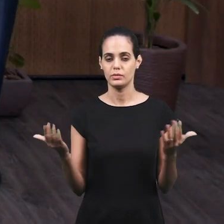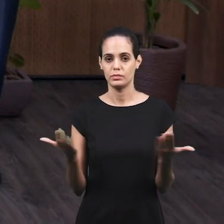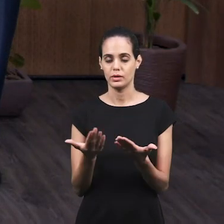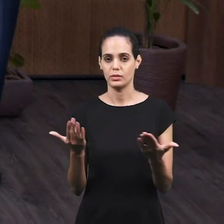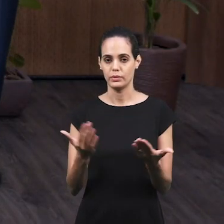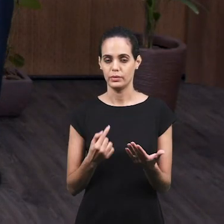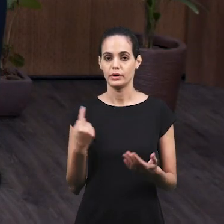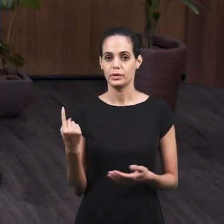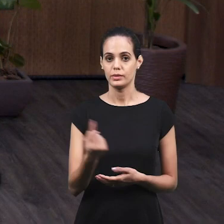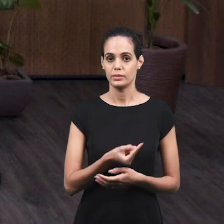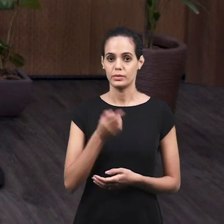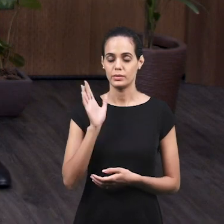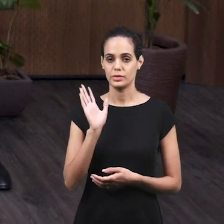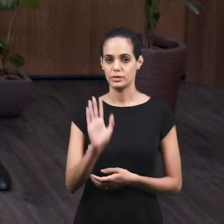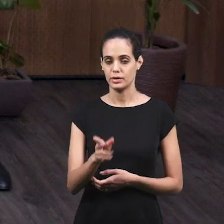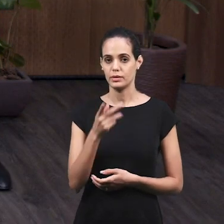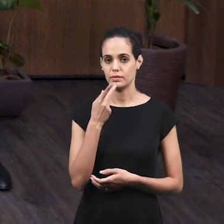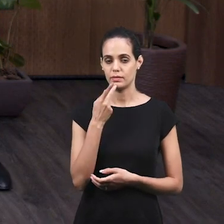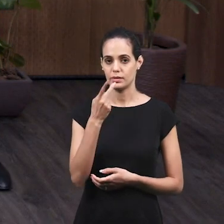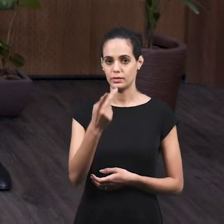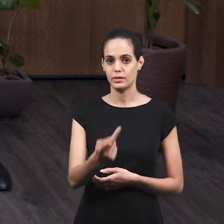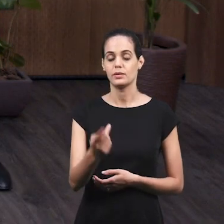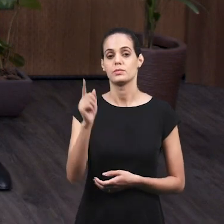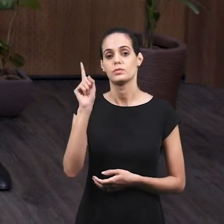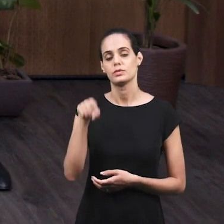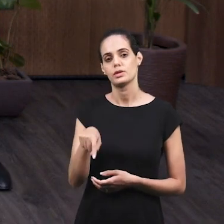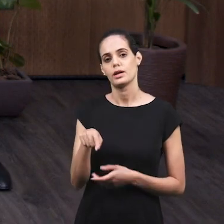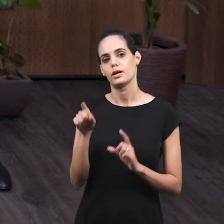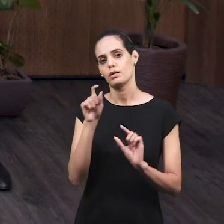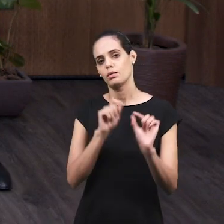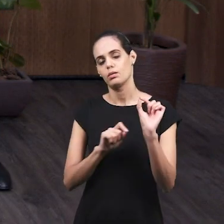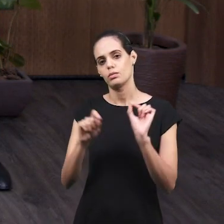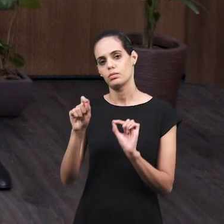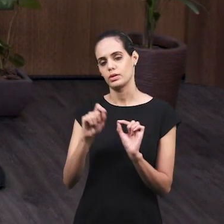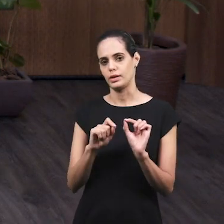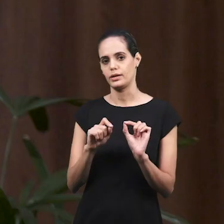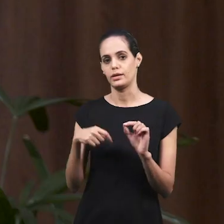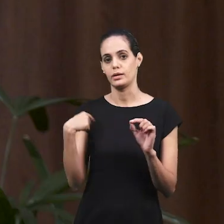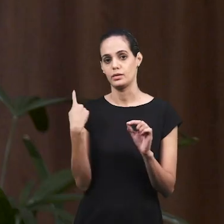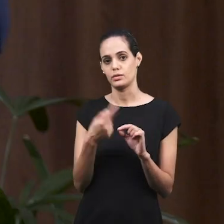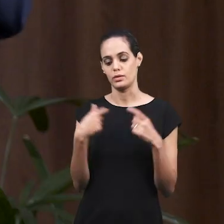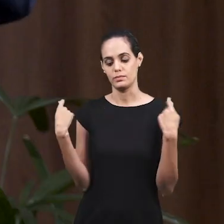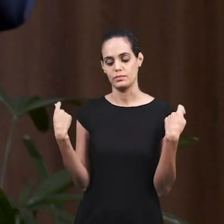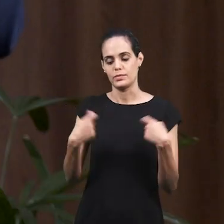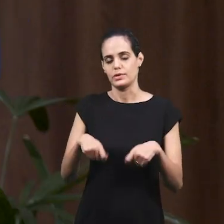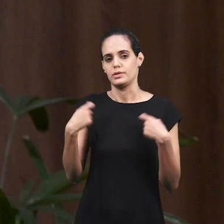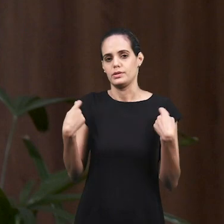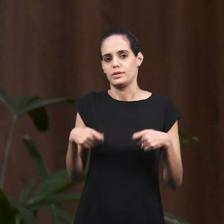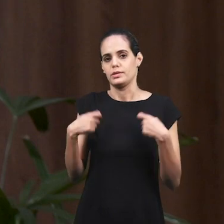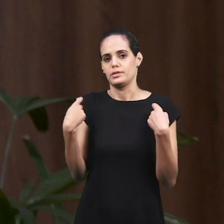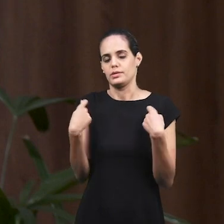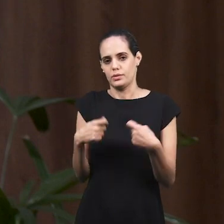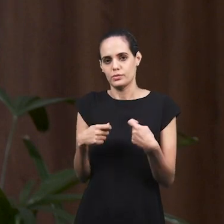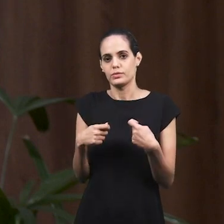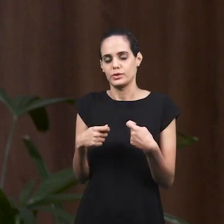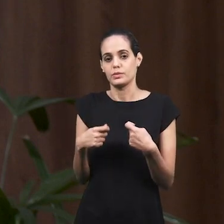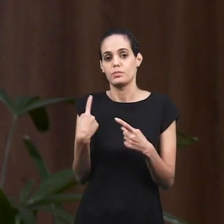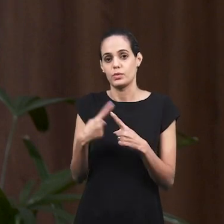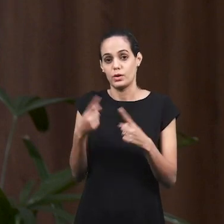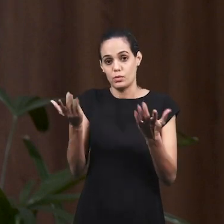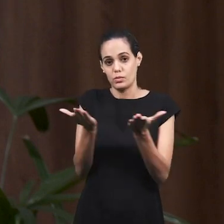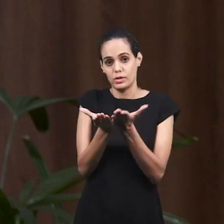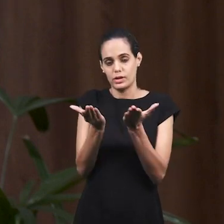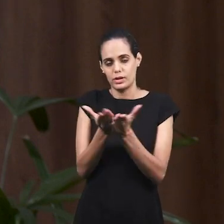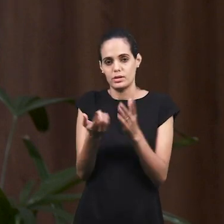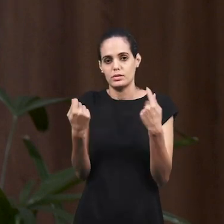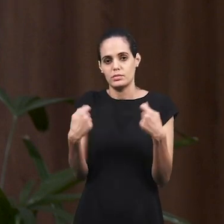Et à cette heure-ci, et en considérant ce que nous avons déjà dit, c'est un